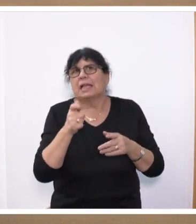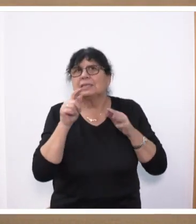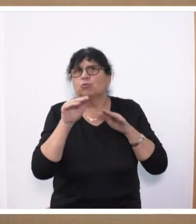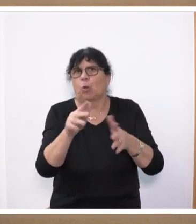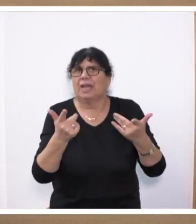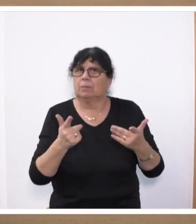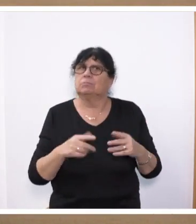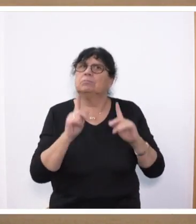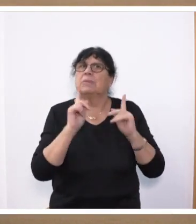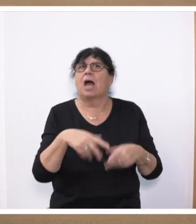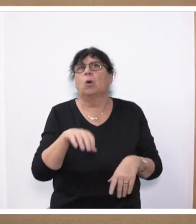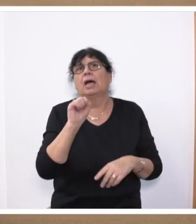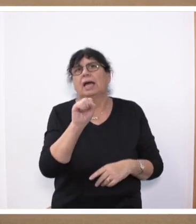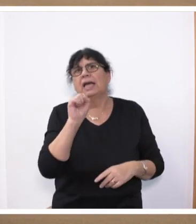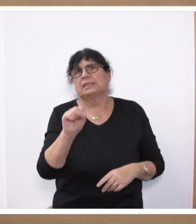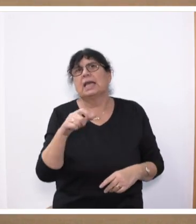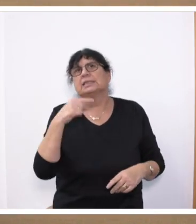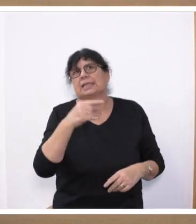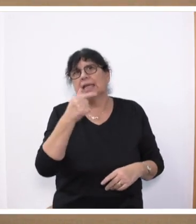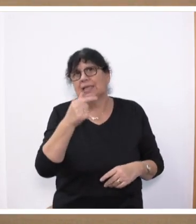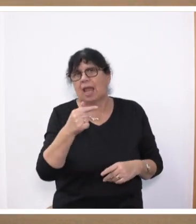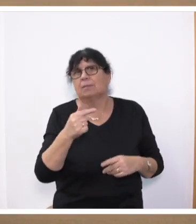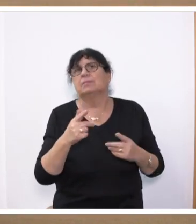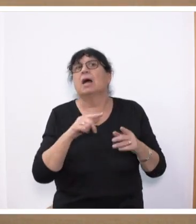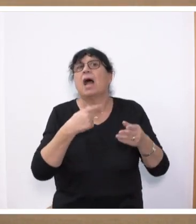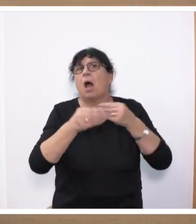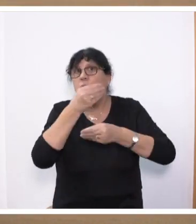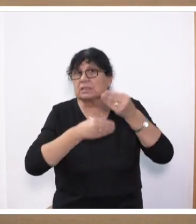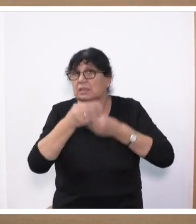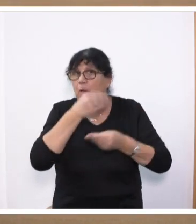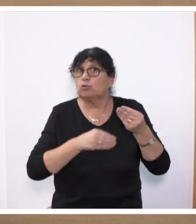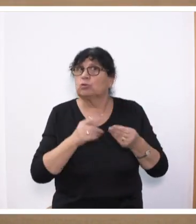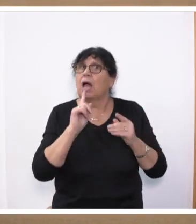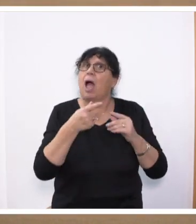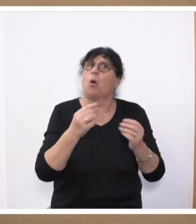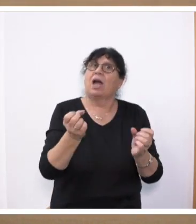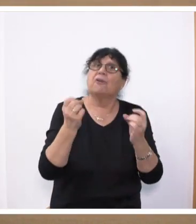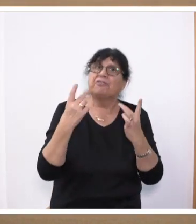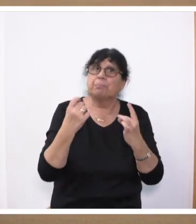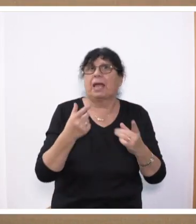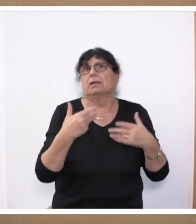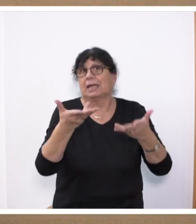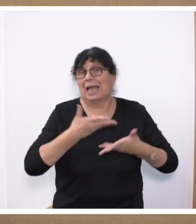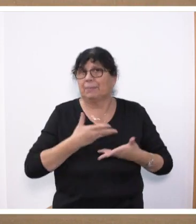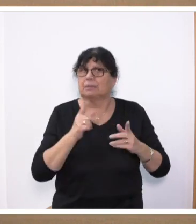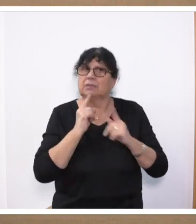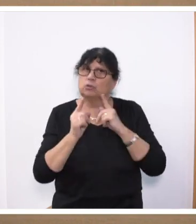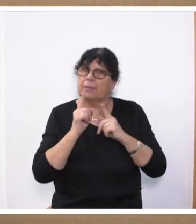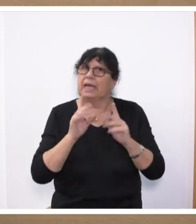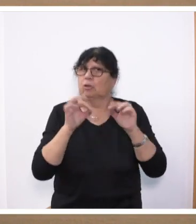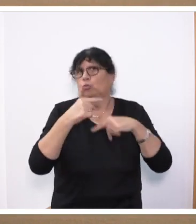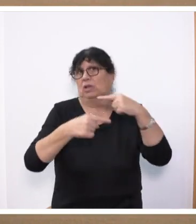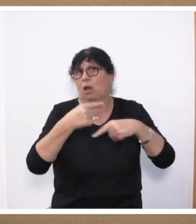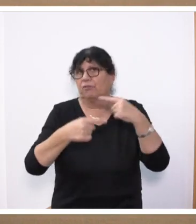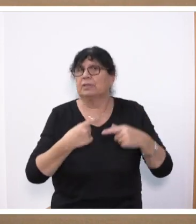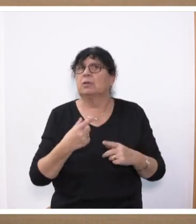haben uns mit SSGT und LKT ausgetauscht im Vorfeld und sie haben uns auch nochmal Feedback gegeben und gesagt, dass die Gespräche hierzu bislang sehr gut laufen